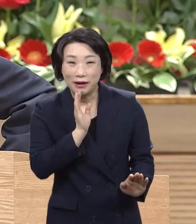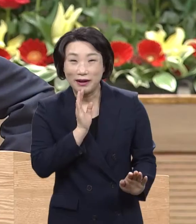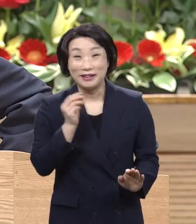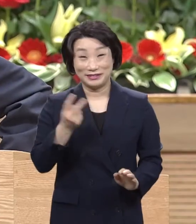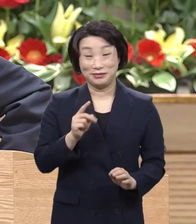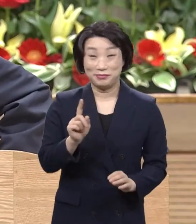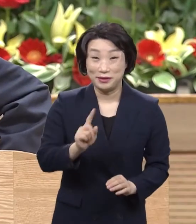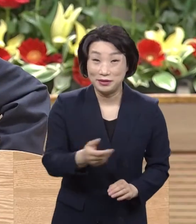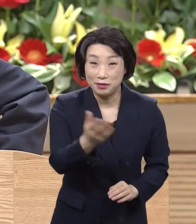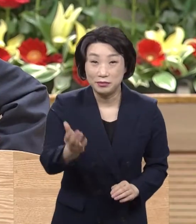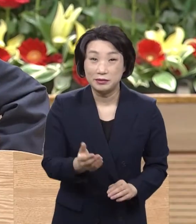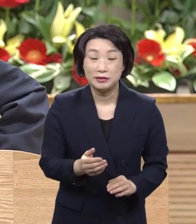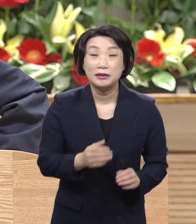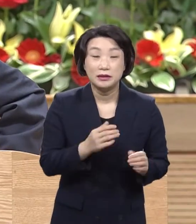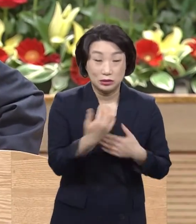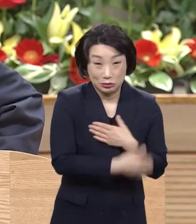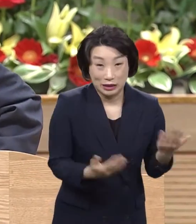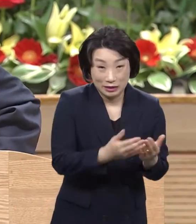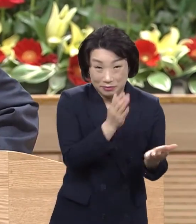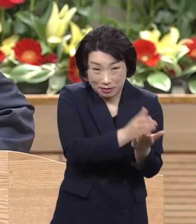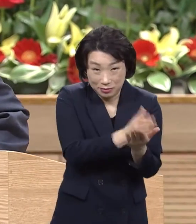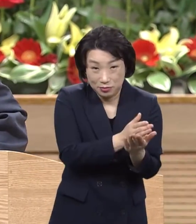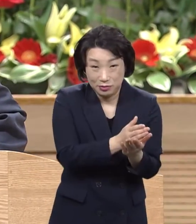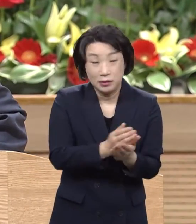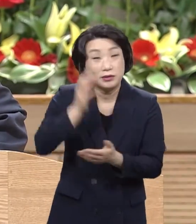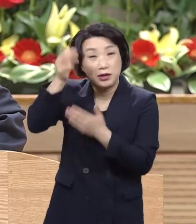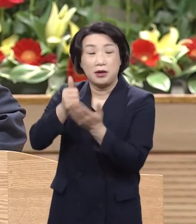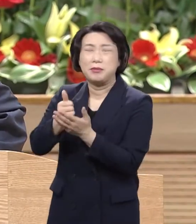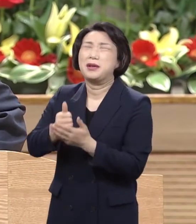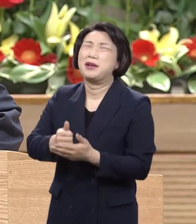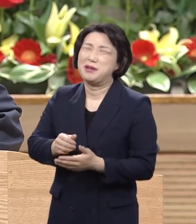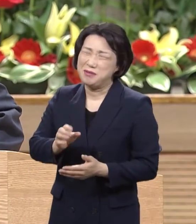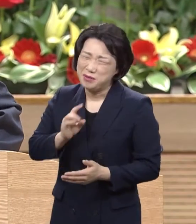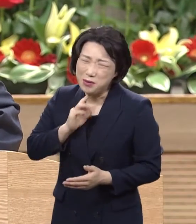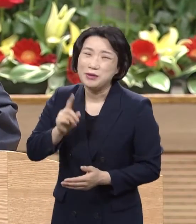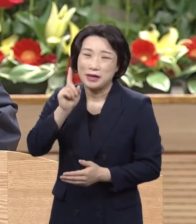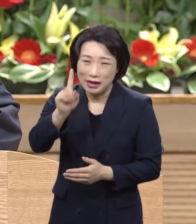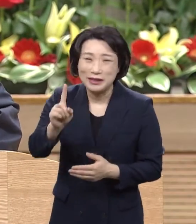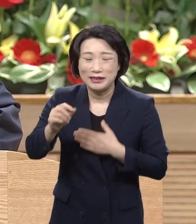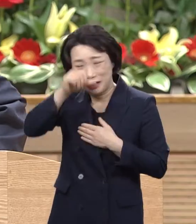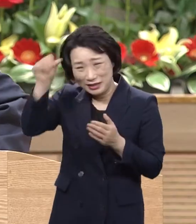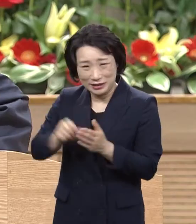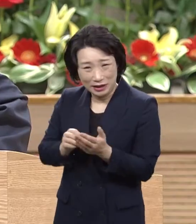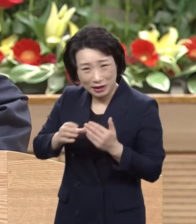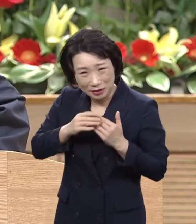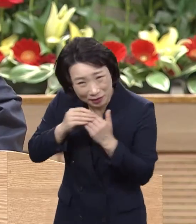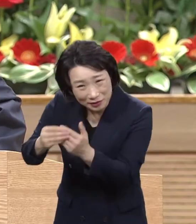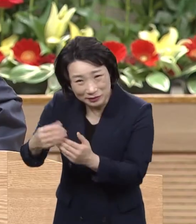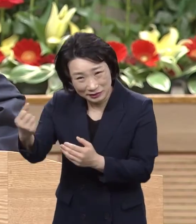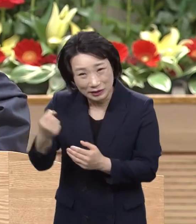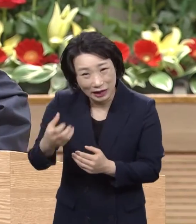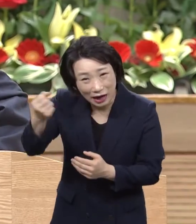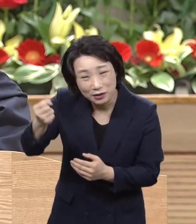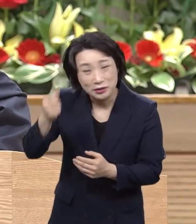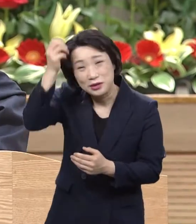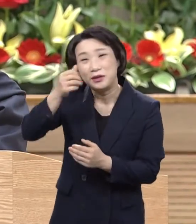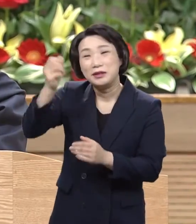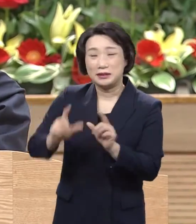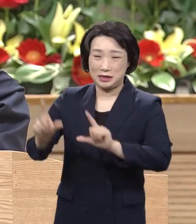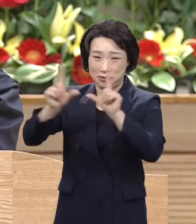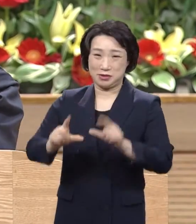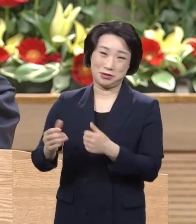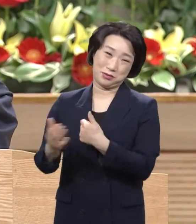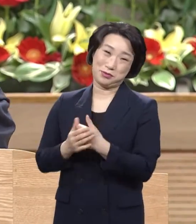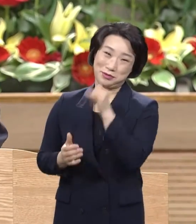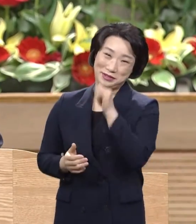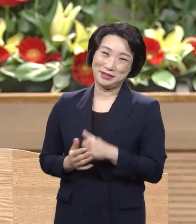다시 말하면 역사 못하게 하고 성령이 오로지 내 인생의 주도권을 가지고 영적 생활하게